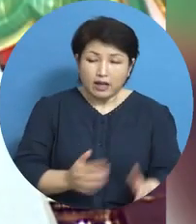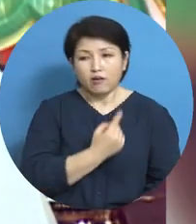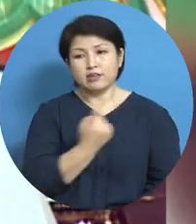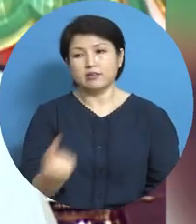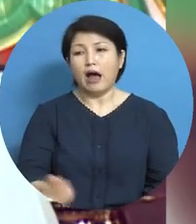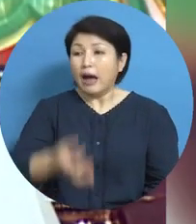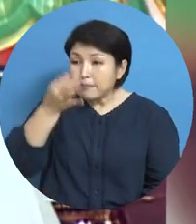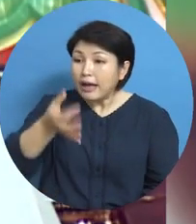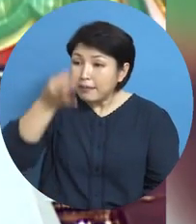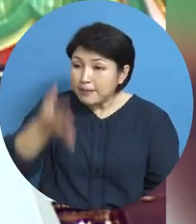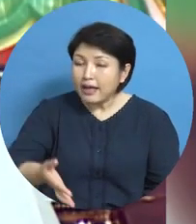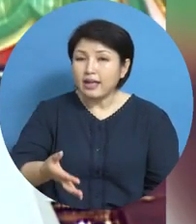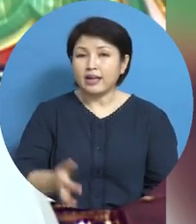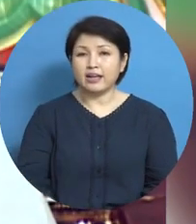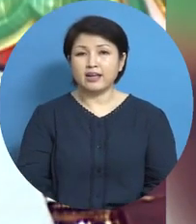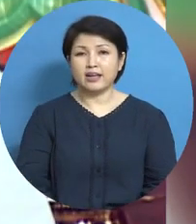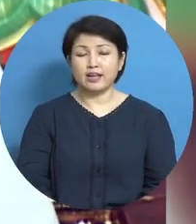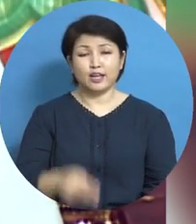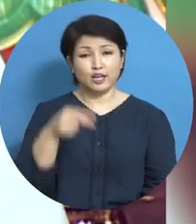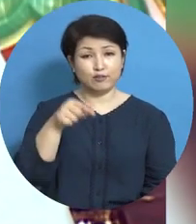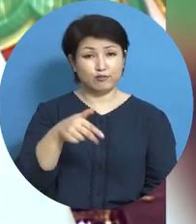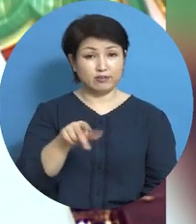거야. 그래서 수다타 장자가